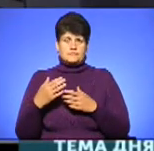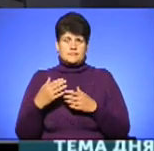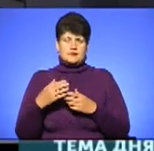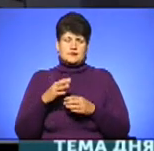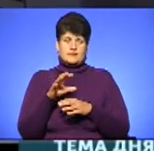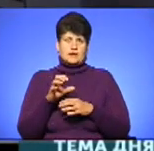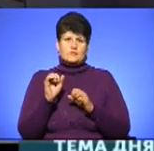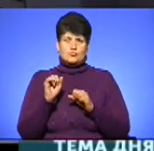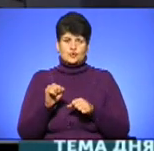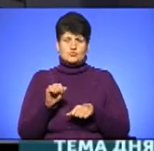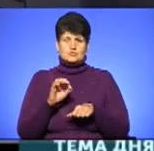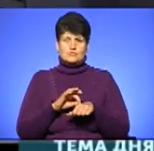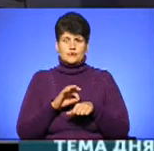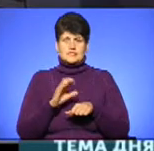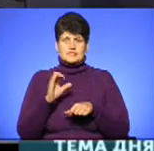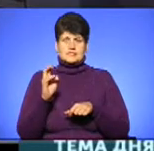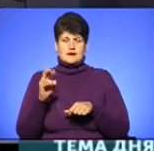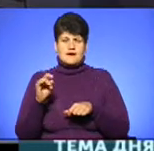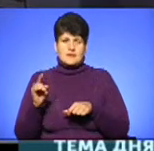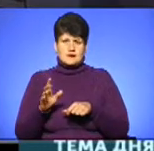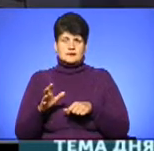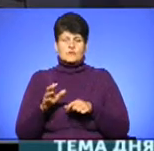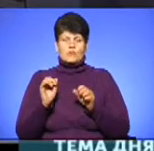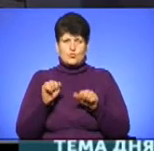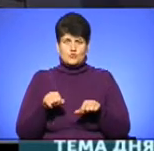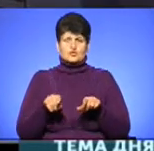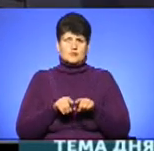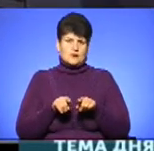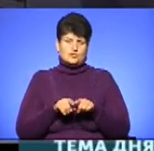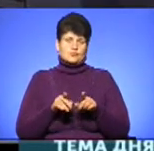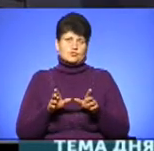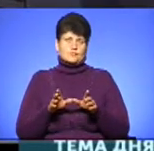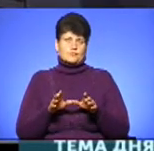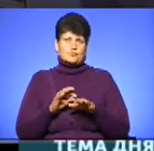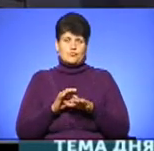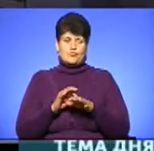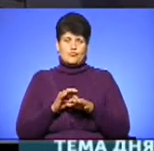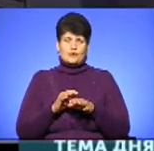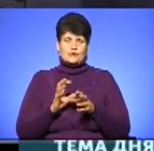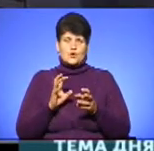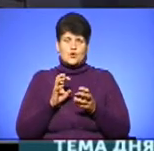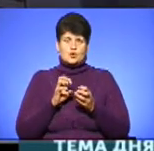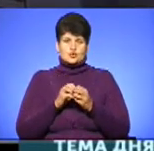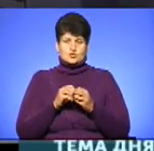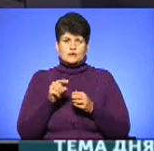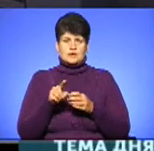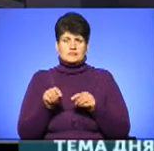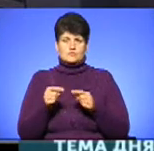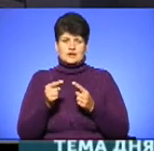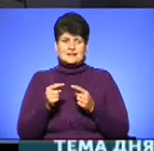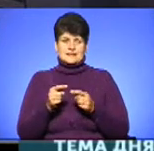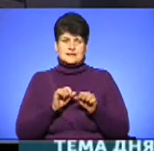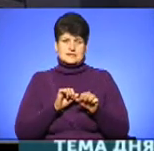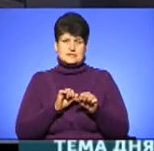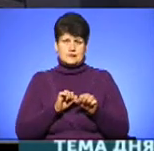які хворі, а сказом хворі всі теплокровні тварини, можуть так само значить, і проводити розкушувати, і в них буде створюватися імунітет. Але головна ставка